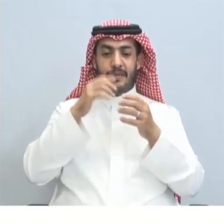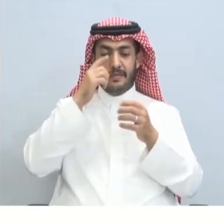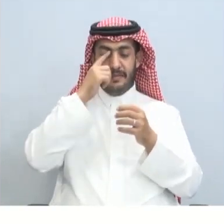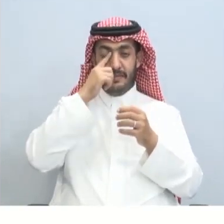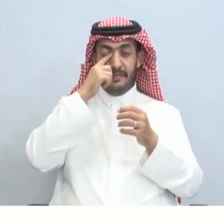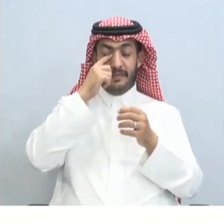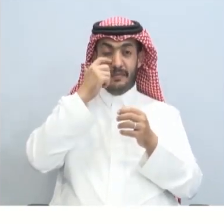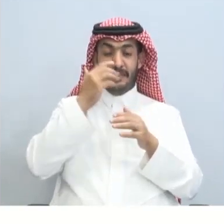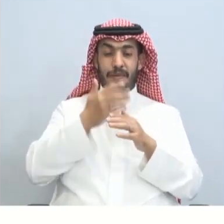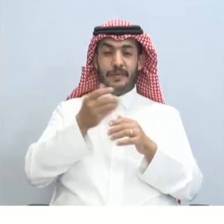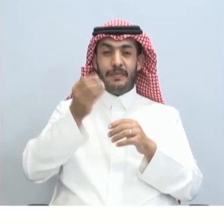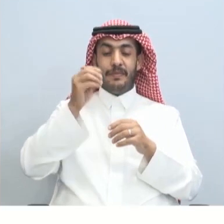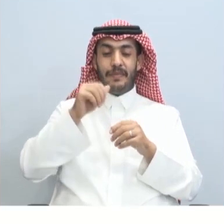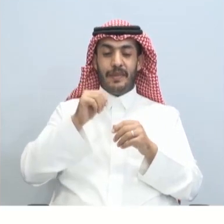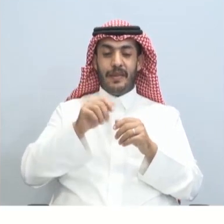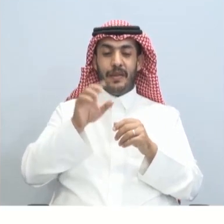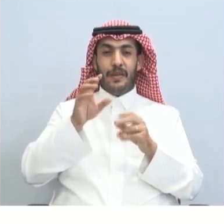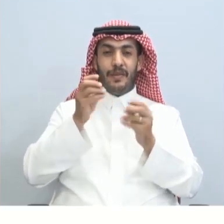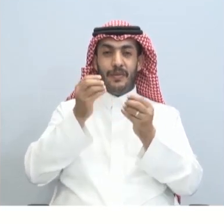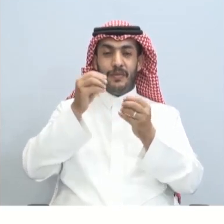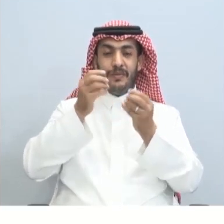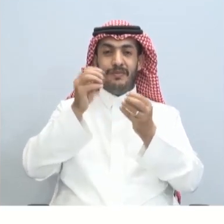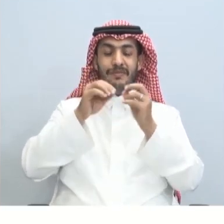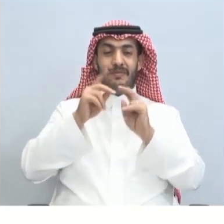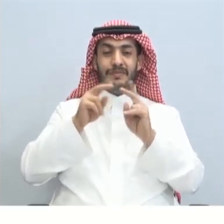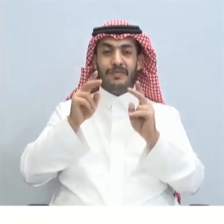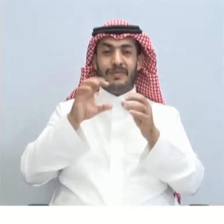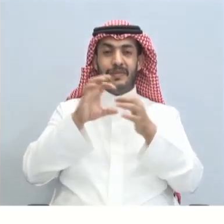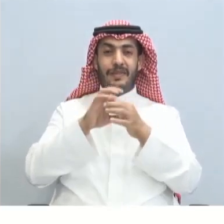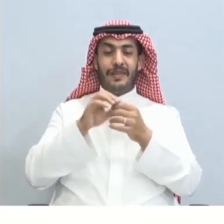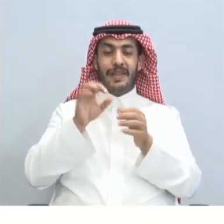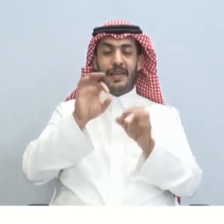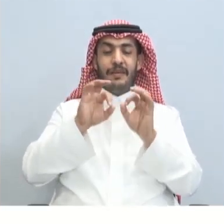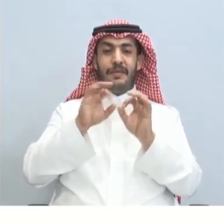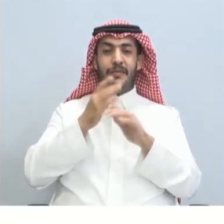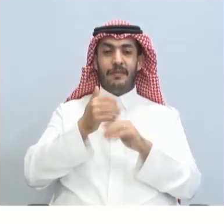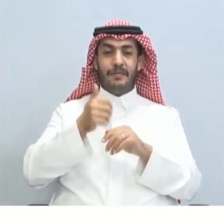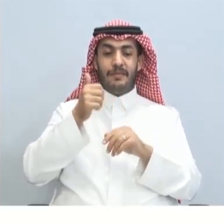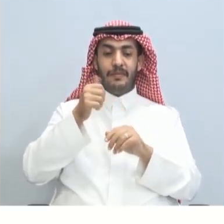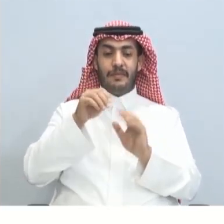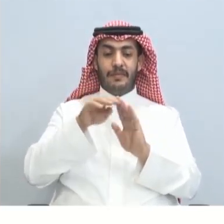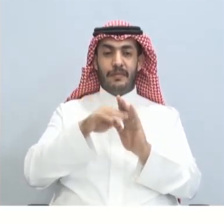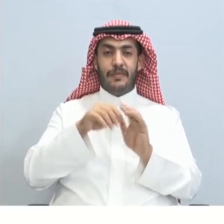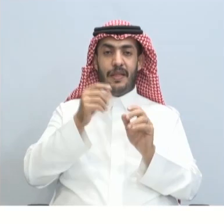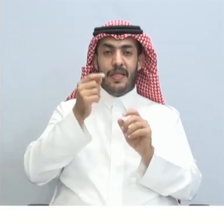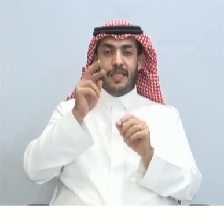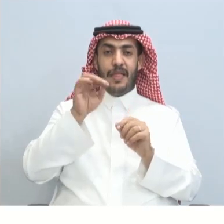التكافؤ ويحدد عدد الكترونات التكافؤ نوع الروابط الكيميائيه التي تشكلها